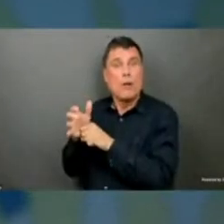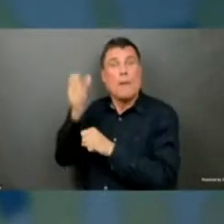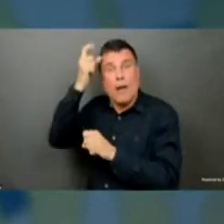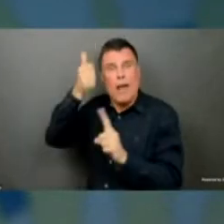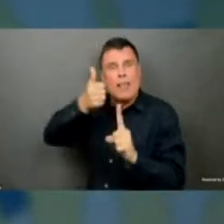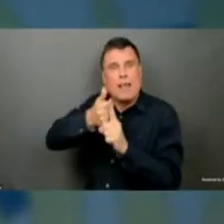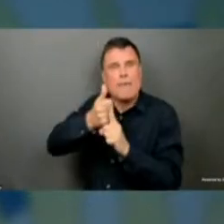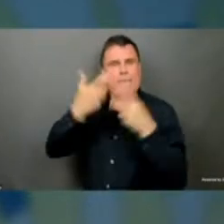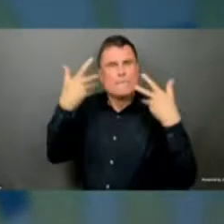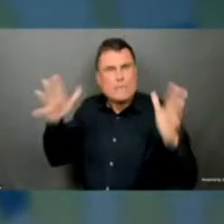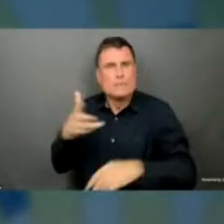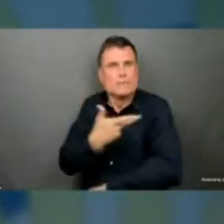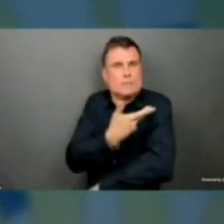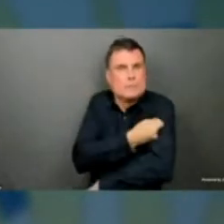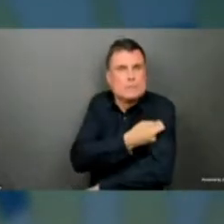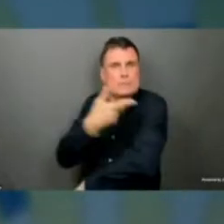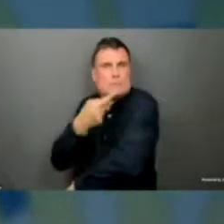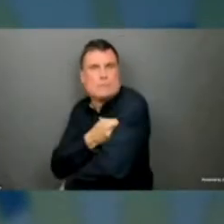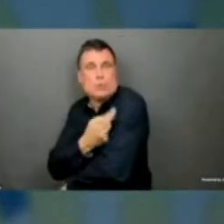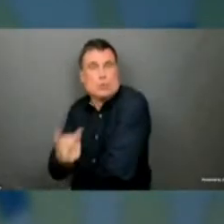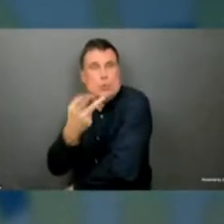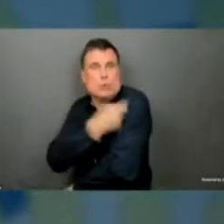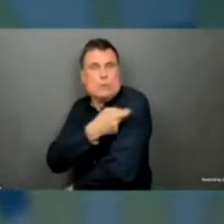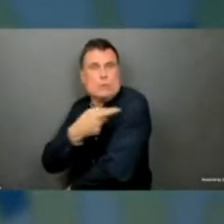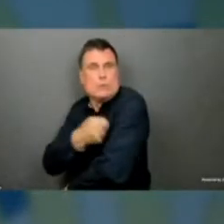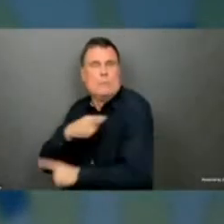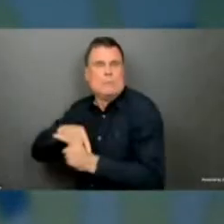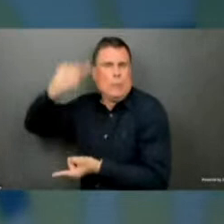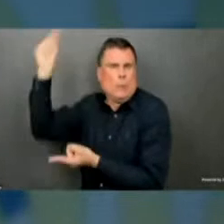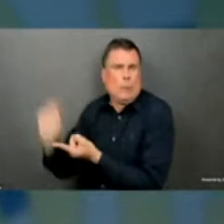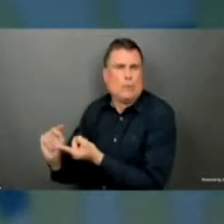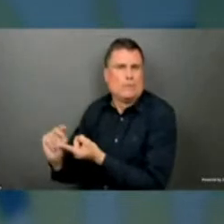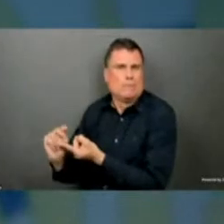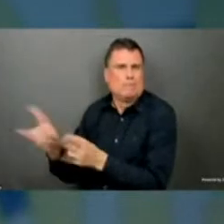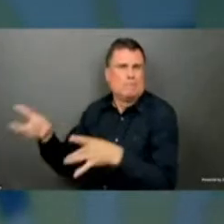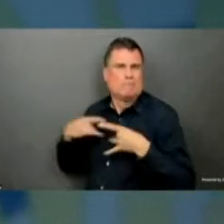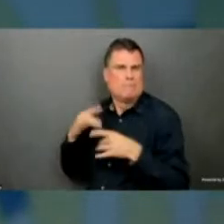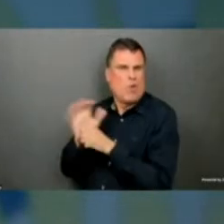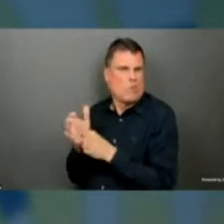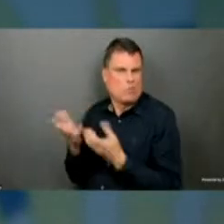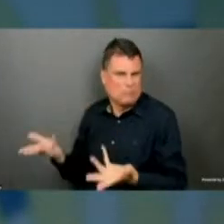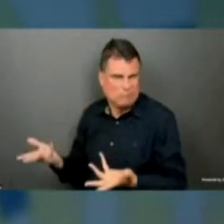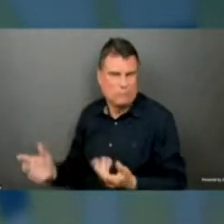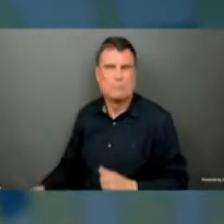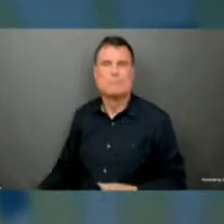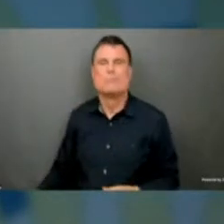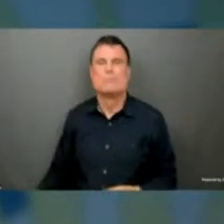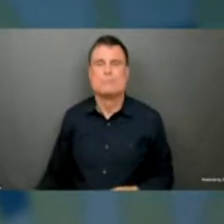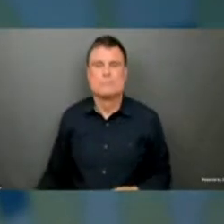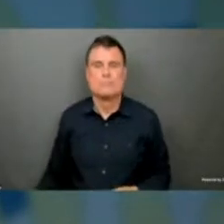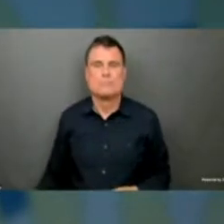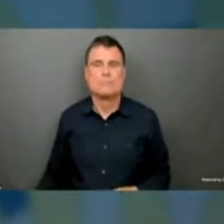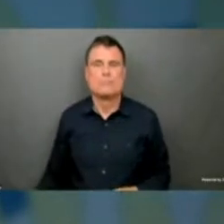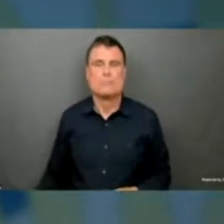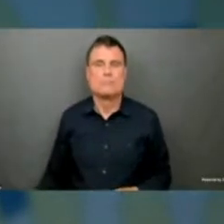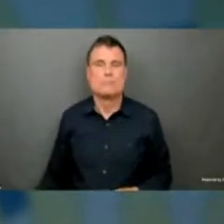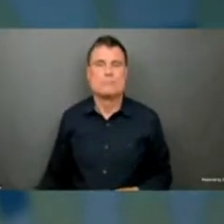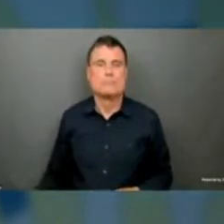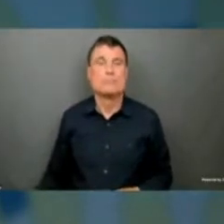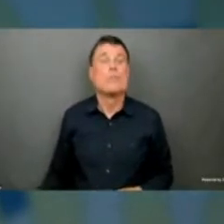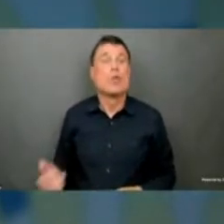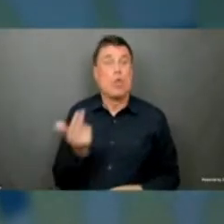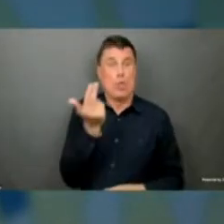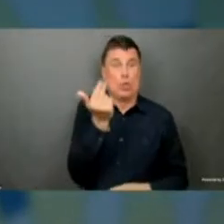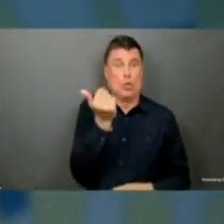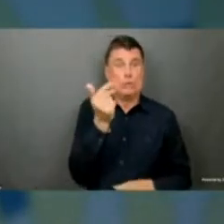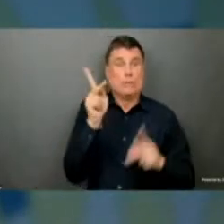内都算是没有打过疫苗这个把这个都归类进去了。那么打了一针又是3